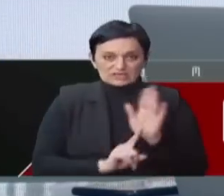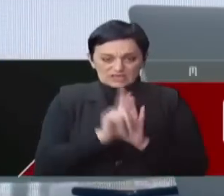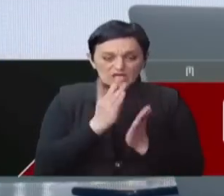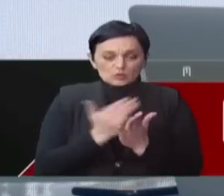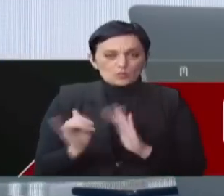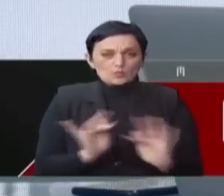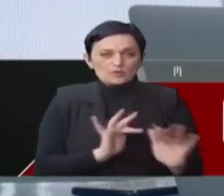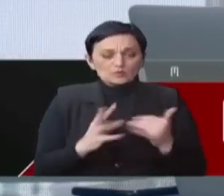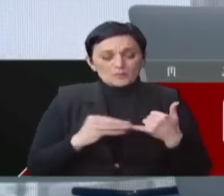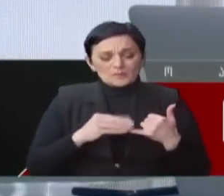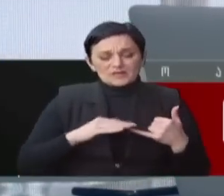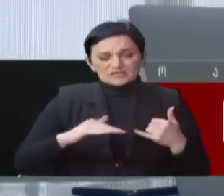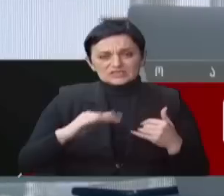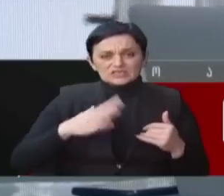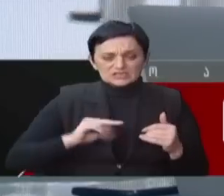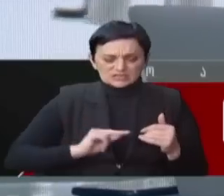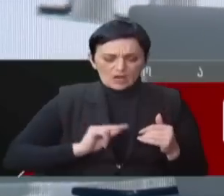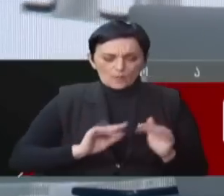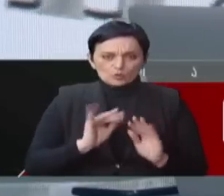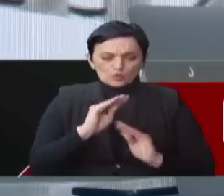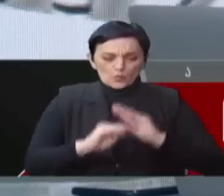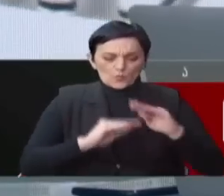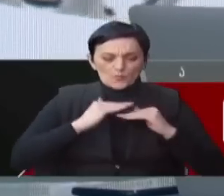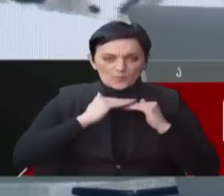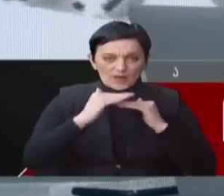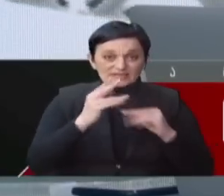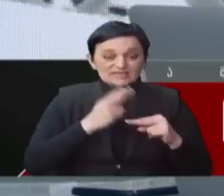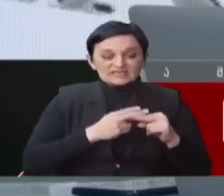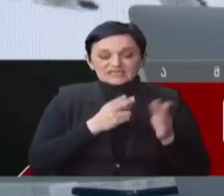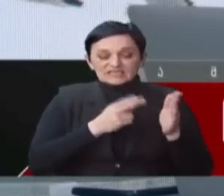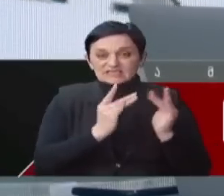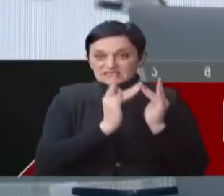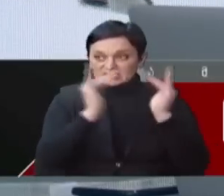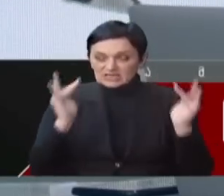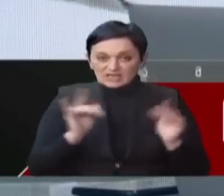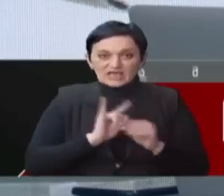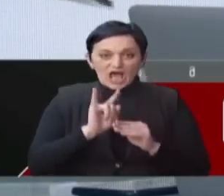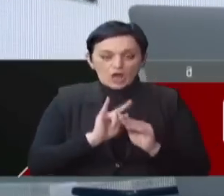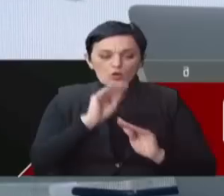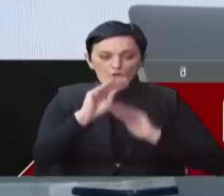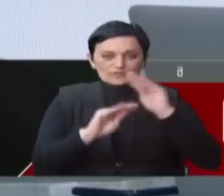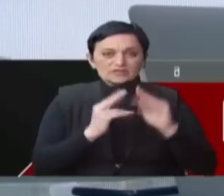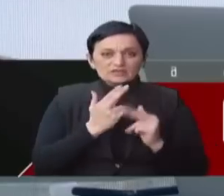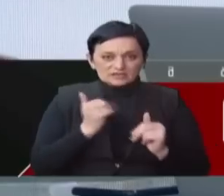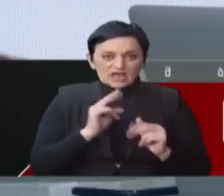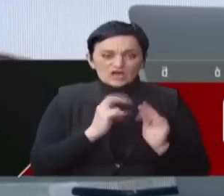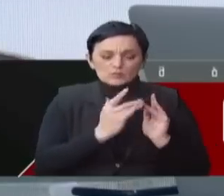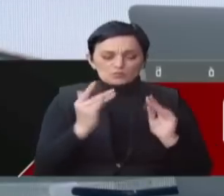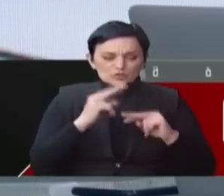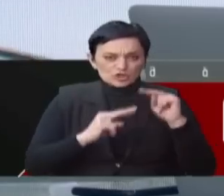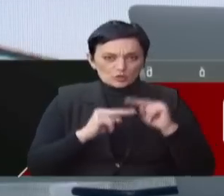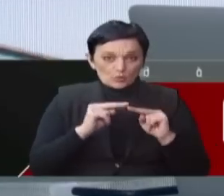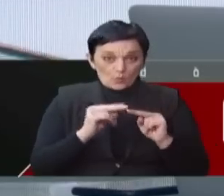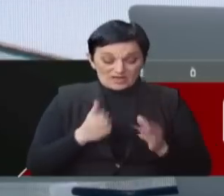და მიმდინარეობს მიწის სამუშაოების საფუძვლის ფენის მოწყობა. რკინიგზის სახიდე გადასასვლელების ხელოვნური ნაგებობებისა და ხიდების ხიმინჯების